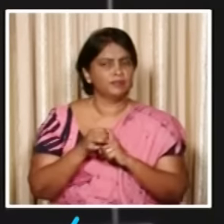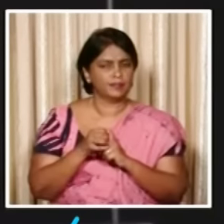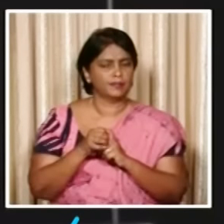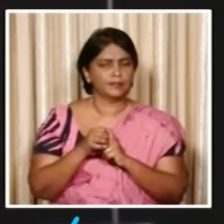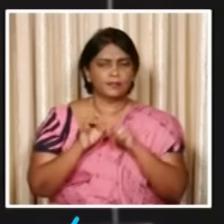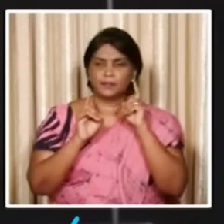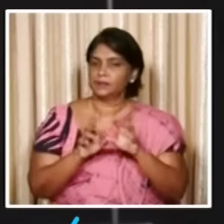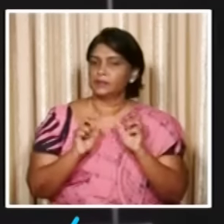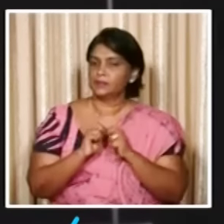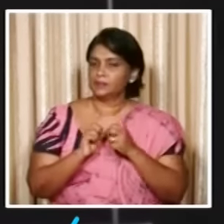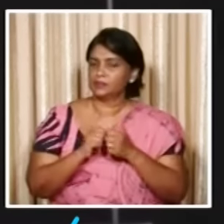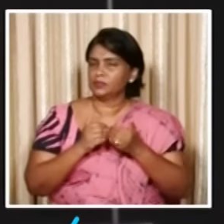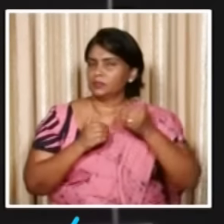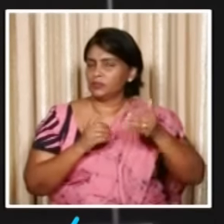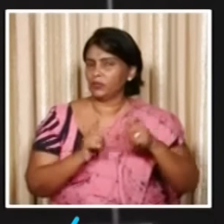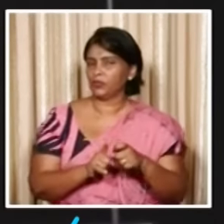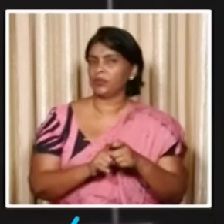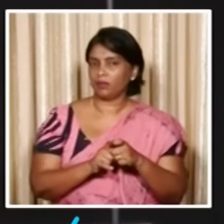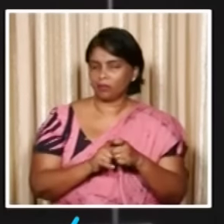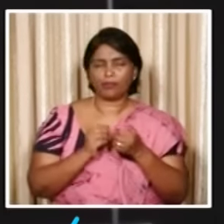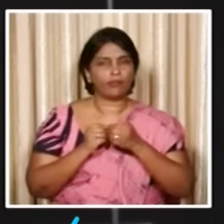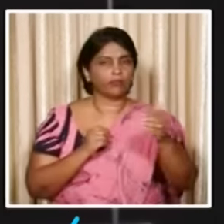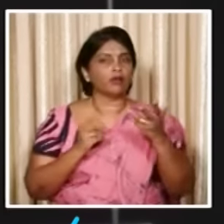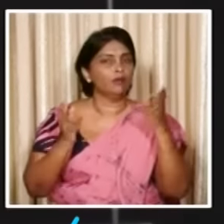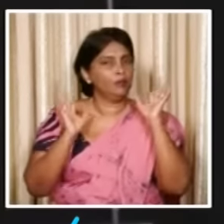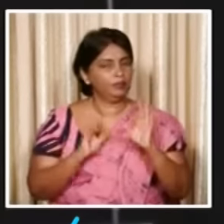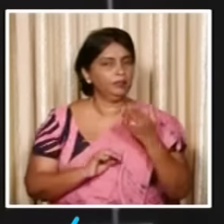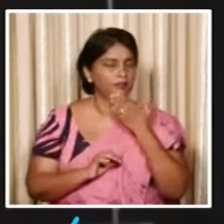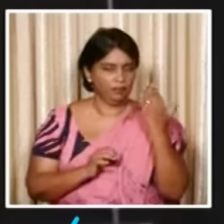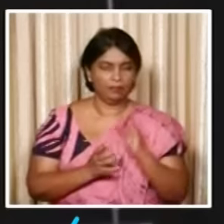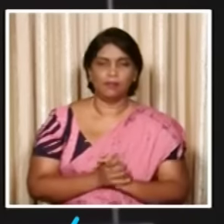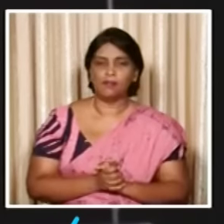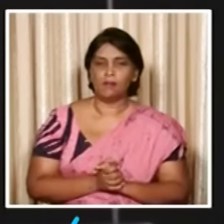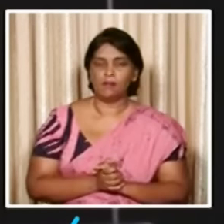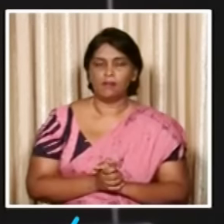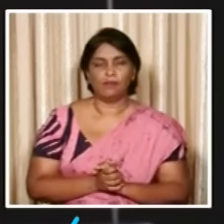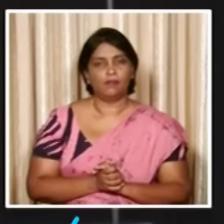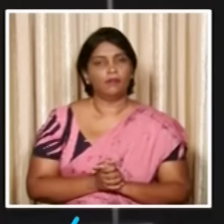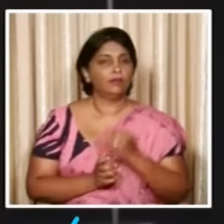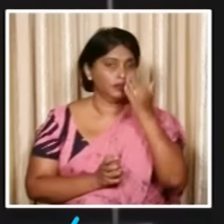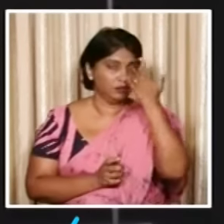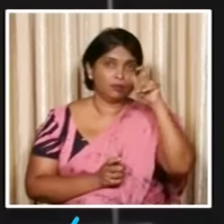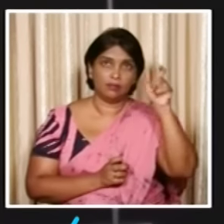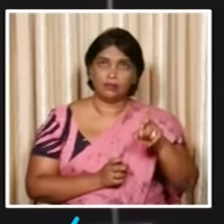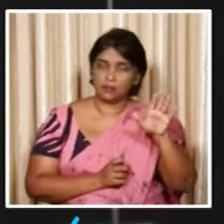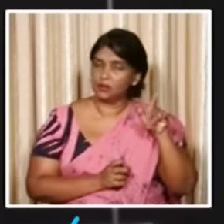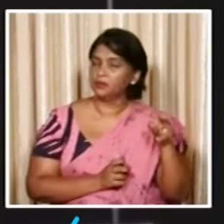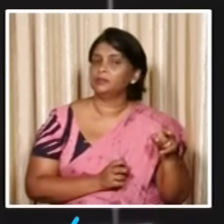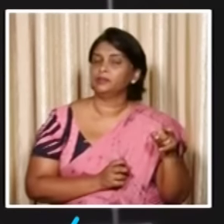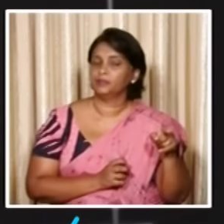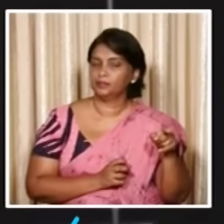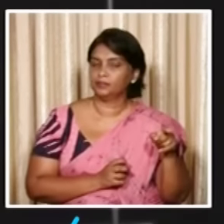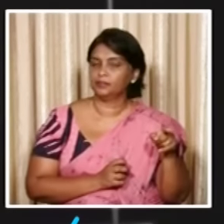வாழ்ந்த இடத்தில் அவர்கள் வணக்கம் செலுத்திய இடங்களில் அவர்களுடைய நிலம் பறிக்கப்படுகிறது, வணக்க முறை பறிக்கப்படுகிறது என்றால் இது